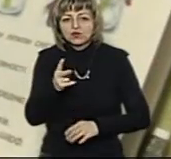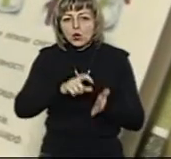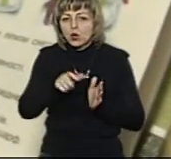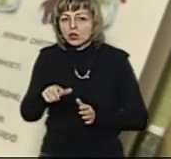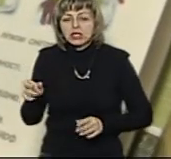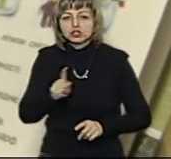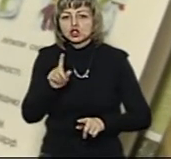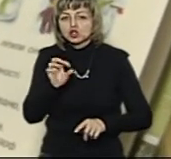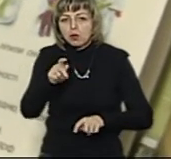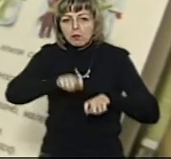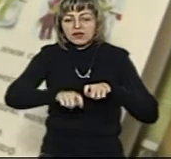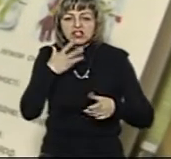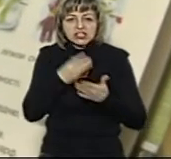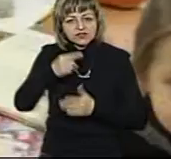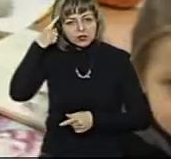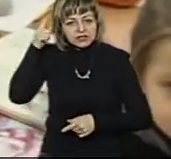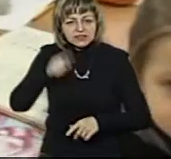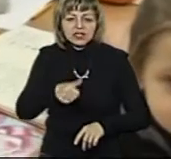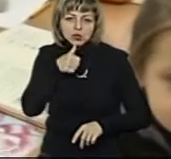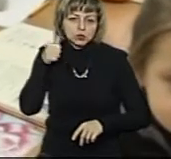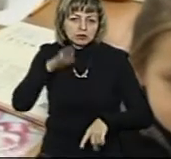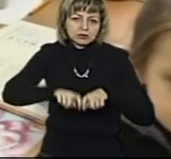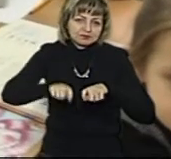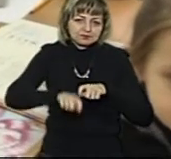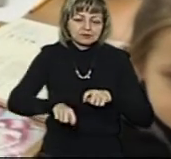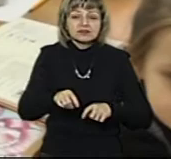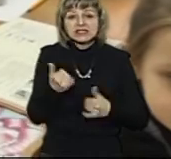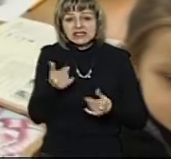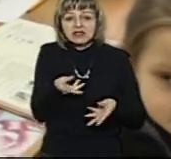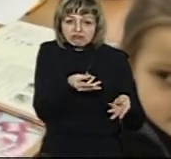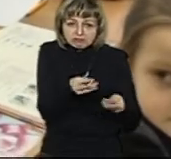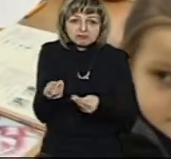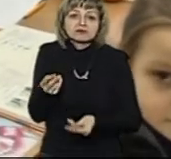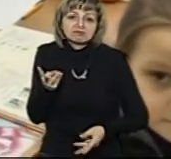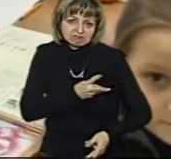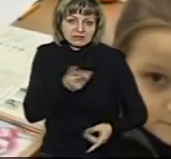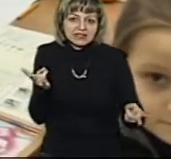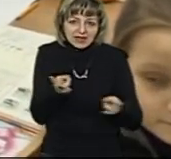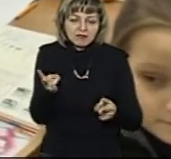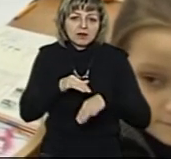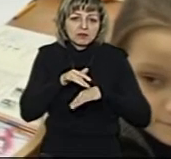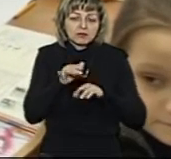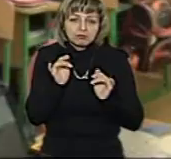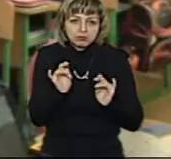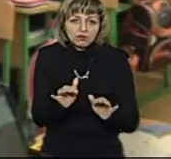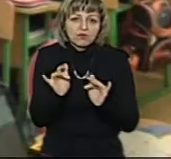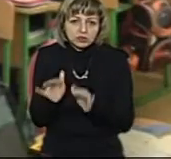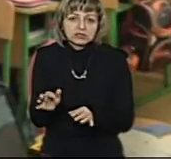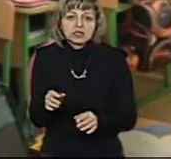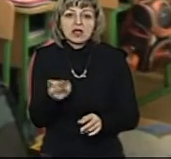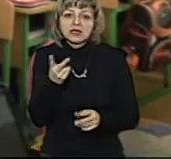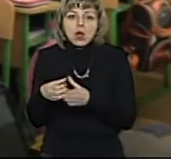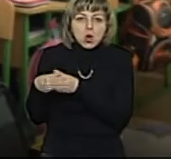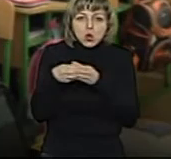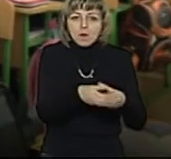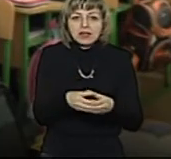перевірити власні знання, торік пройшла сертифікацію. Нині, каже, мотивує інших. Важливо, щоб таку сертифікацію проходили командами зі школи, тоді